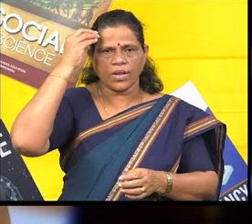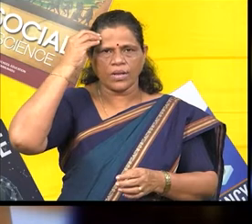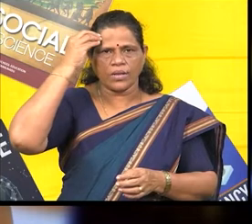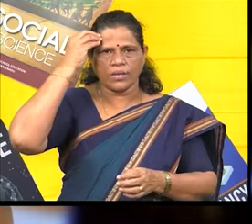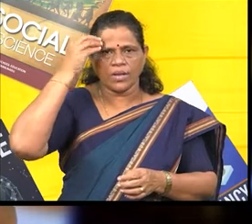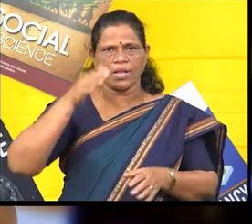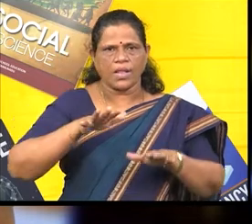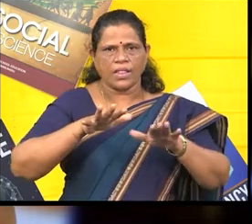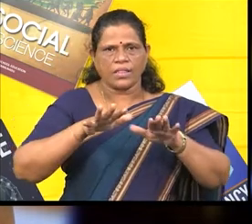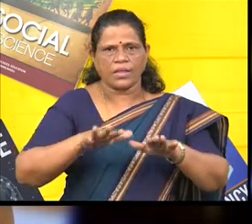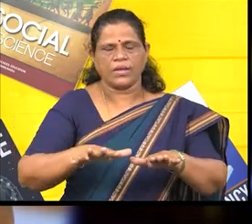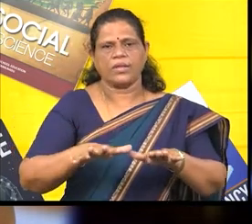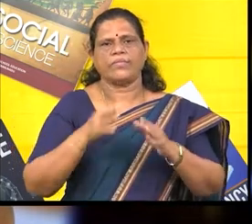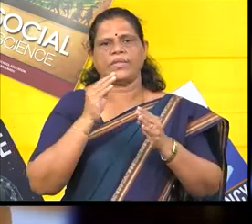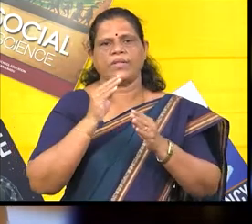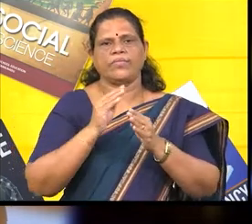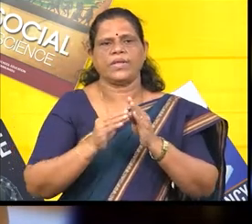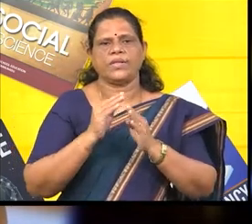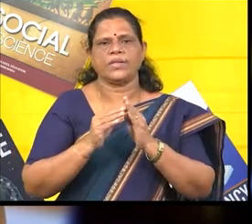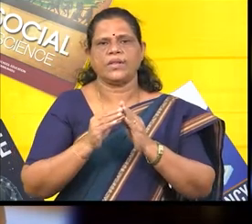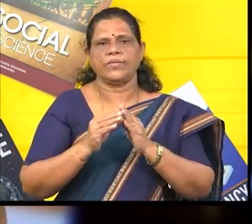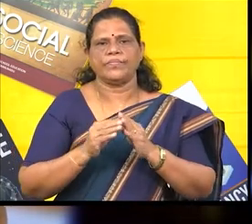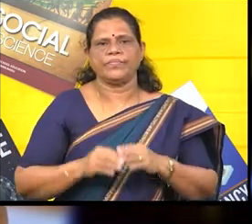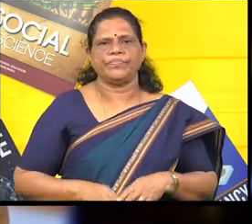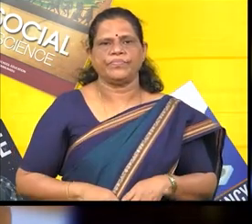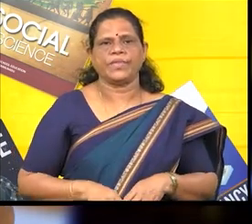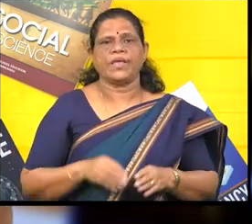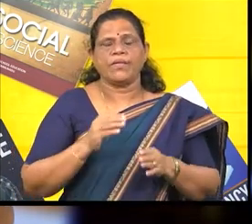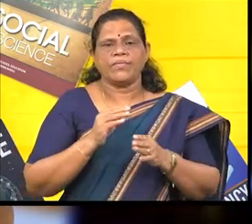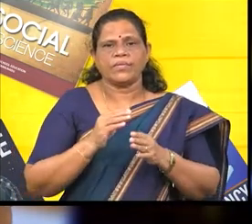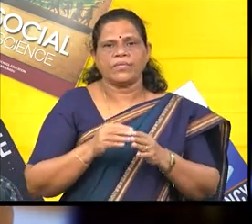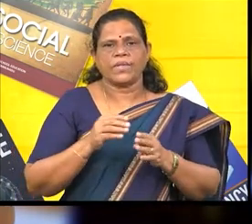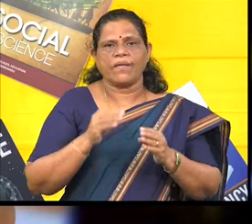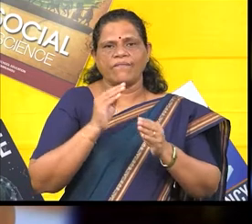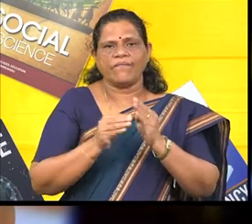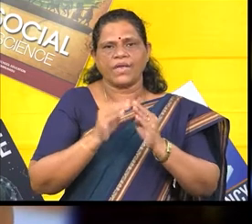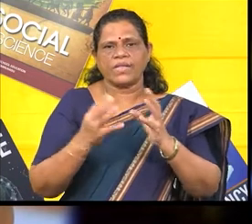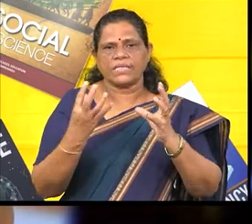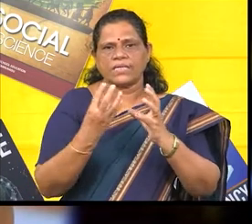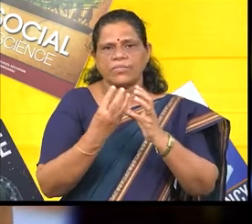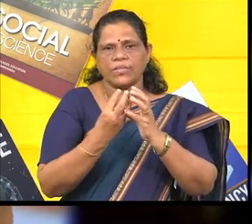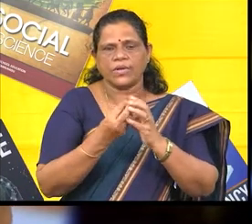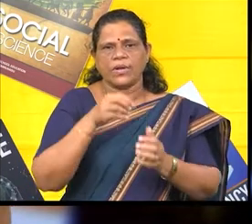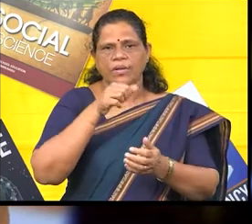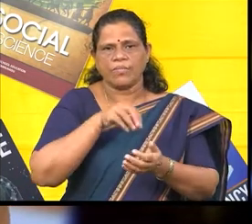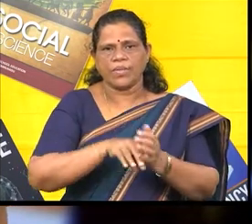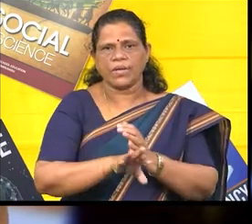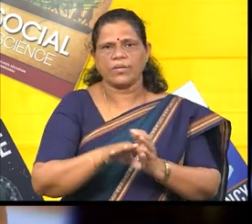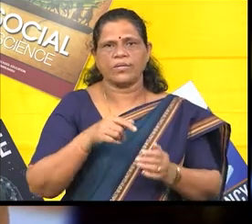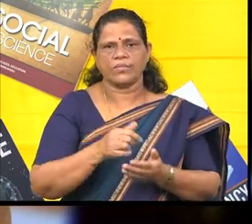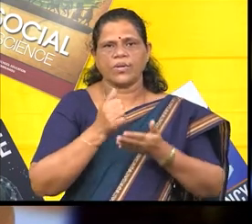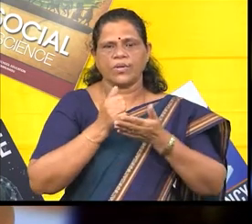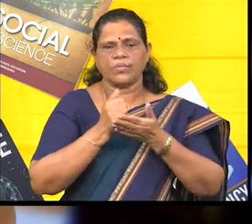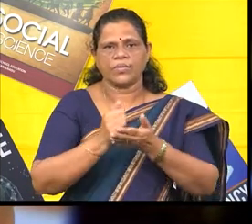கண்டறிதல். அது வந்து தடயவியல் வேதியியல்னு சொல்லுவோம். தடயவியல் வேதியியலிலும் வேதி சேர்மங்களுடைய பண்புகள் நமக்கு, கொள்கைகள்